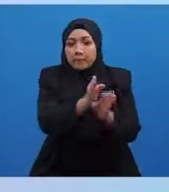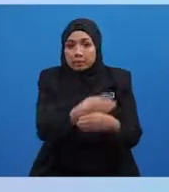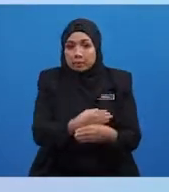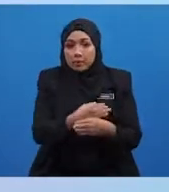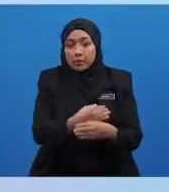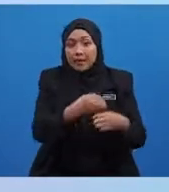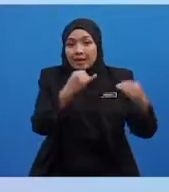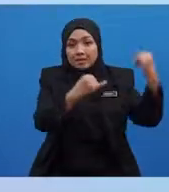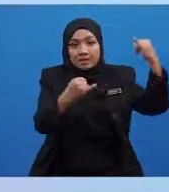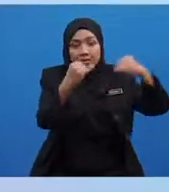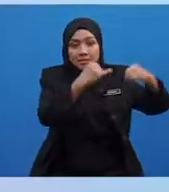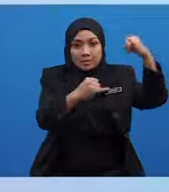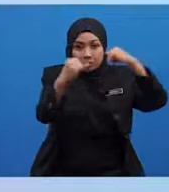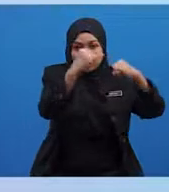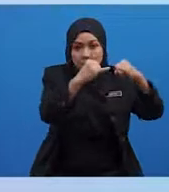institusi.